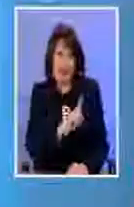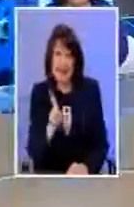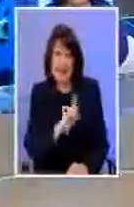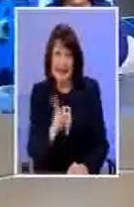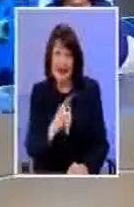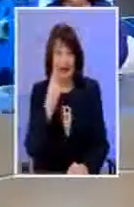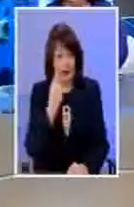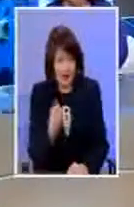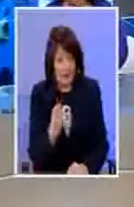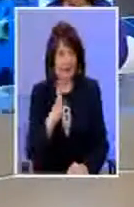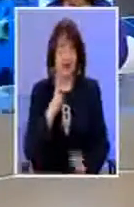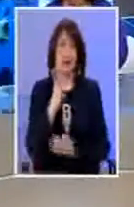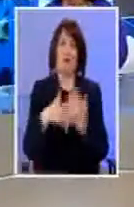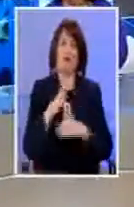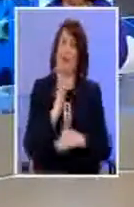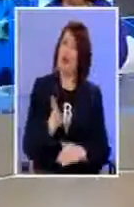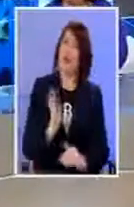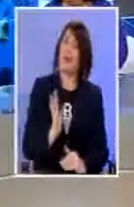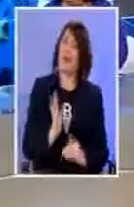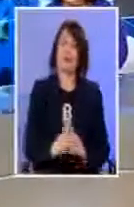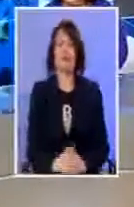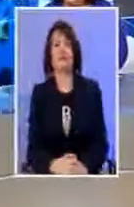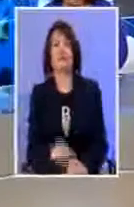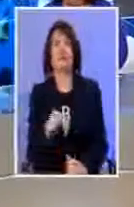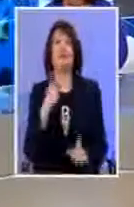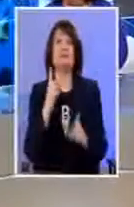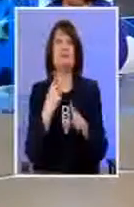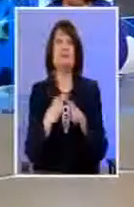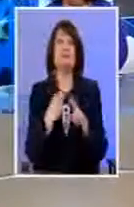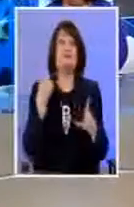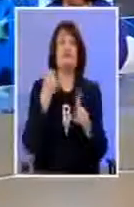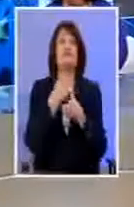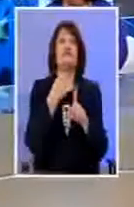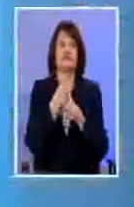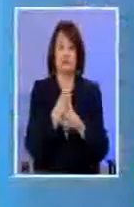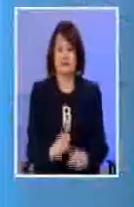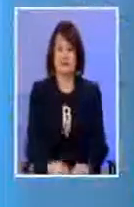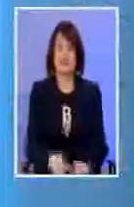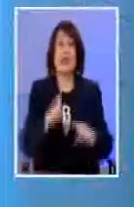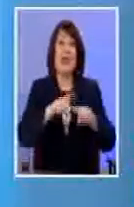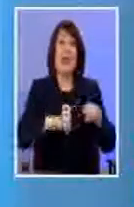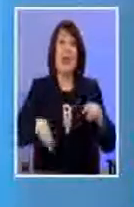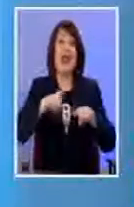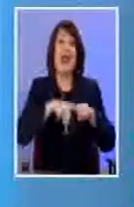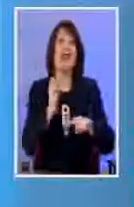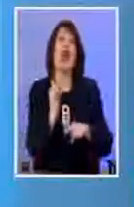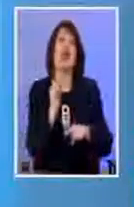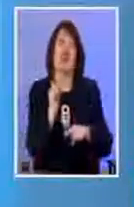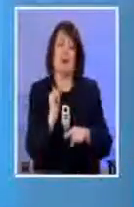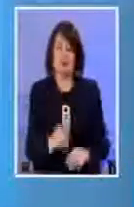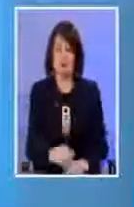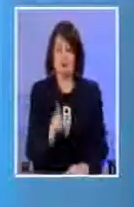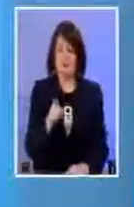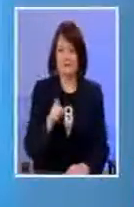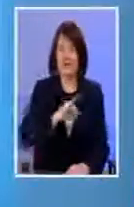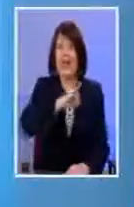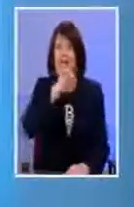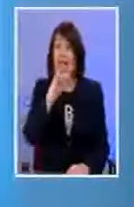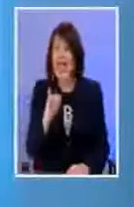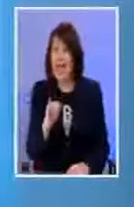άτομα με αναπηρία φυσικά. Πολύ ισχυρή διεκδίκηση των ατόμων με αναπηρία. Άρα, στην Ελλάδα δεν έχει γίνει ακόμα η κάρτα αυτή η αναπηρία. Μέχρι το